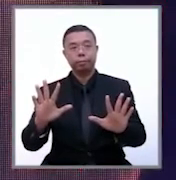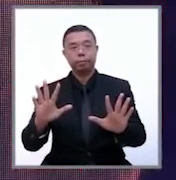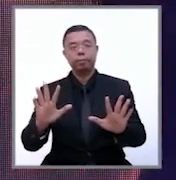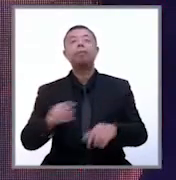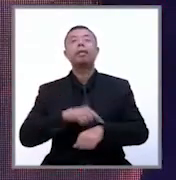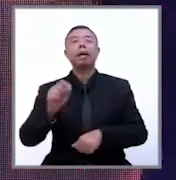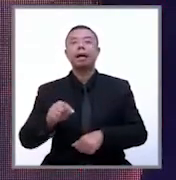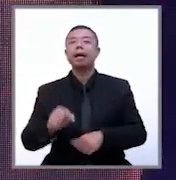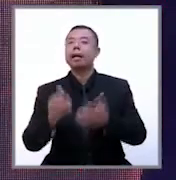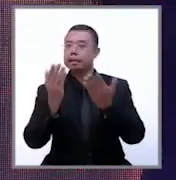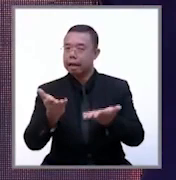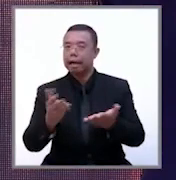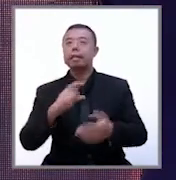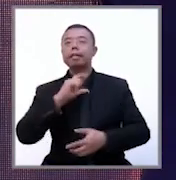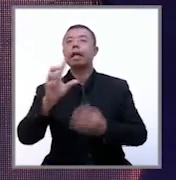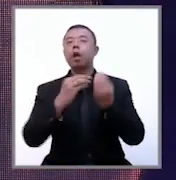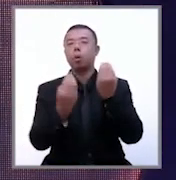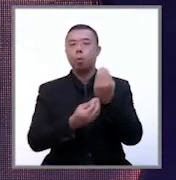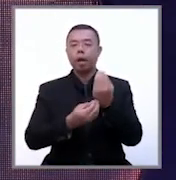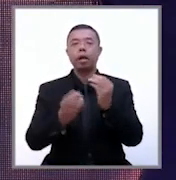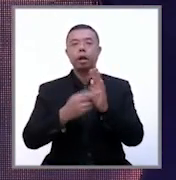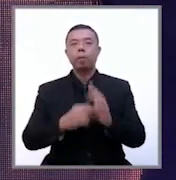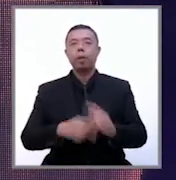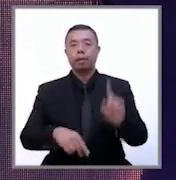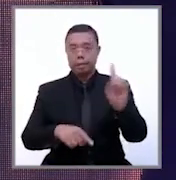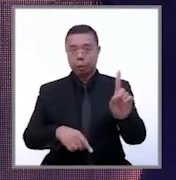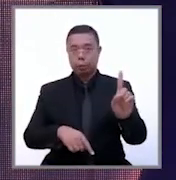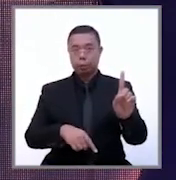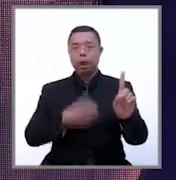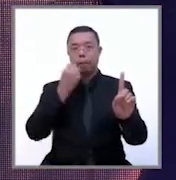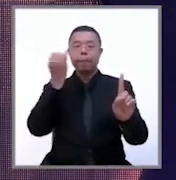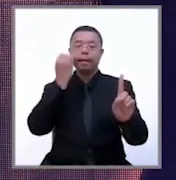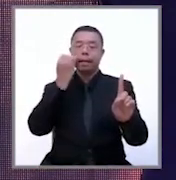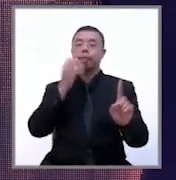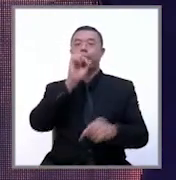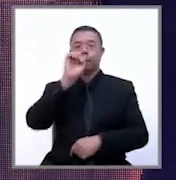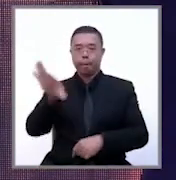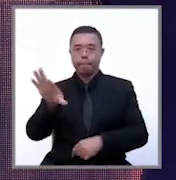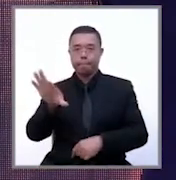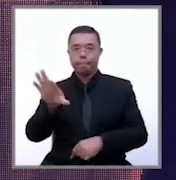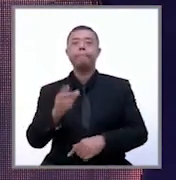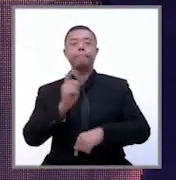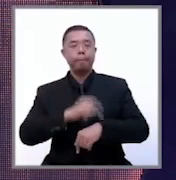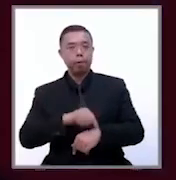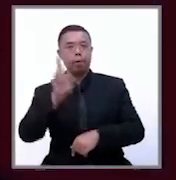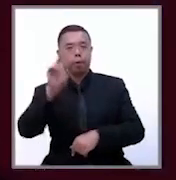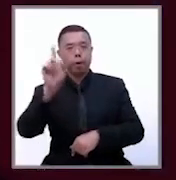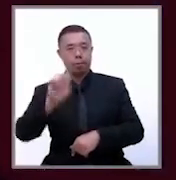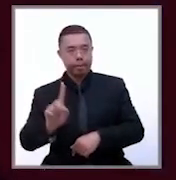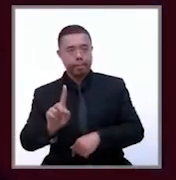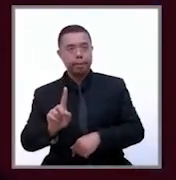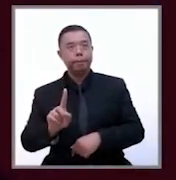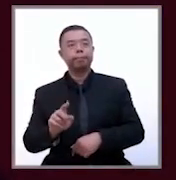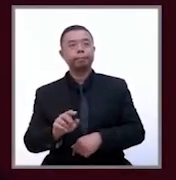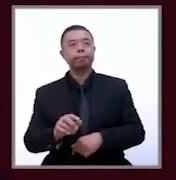sekarang kami persilakan kepada calon wakil presiden nomor urut 1 bapak mohamin Iskandar untuk menjawab waktu Bapak 2 menit dimulai ketika ada